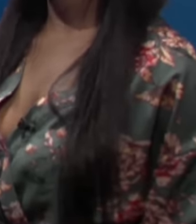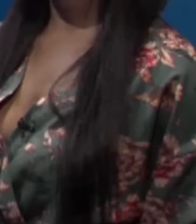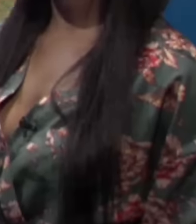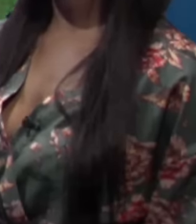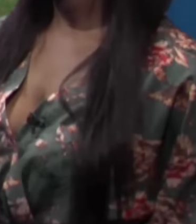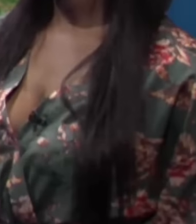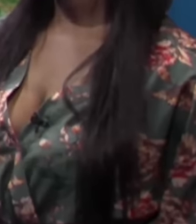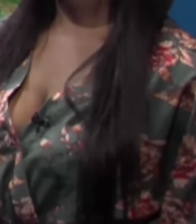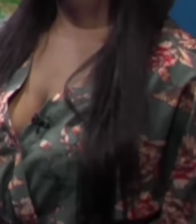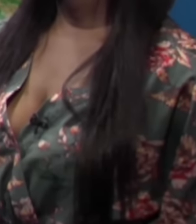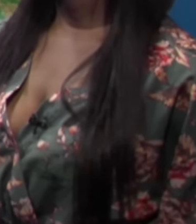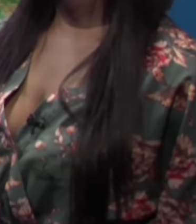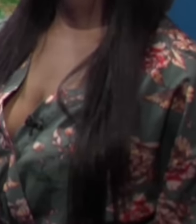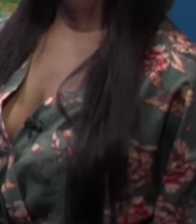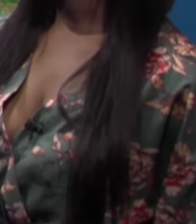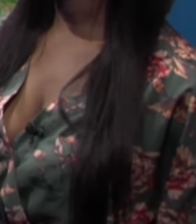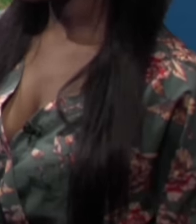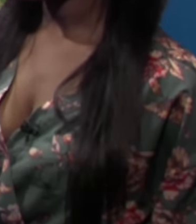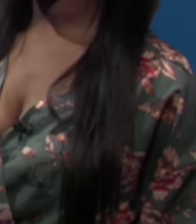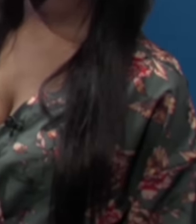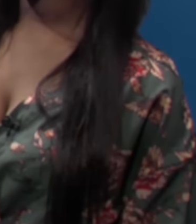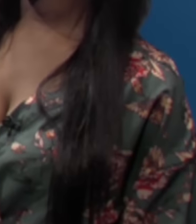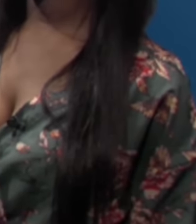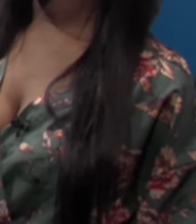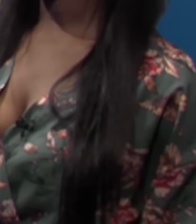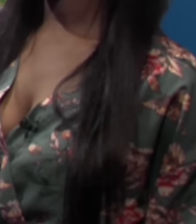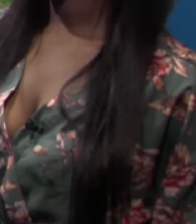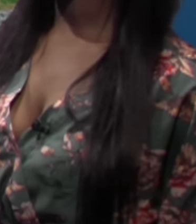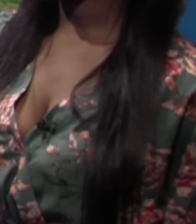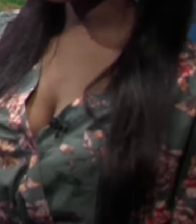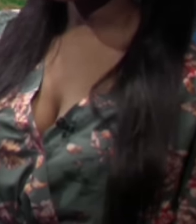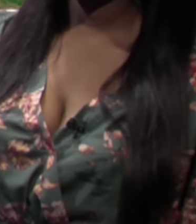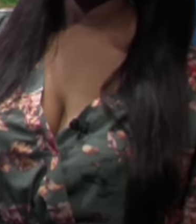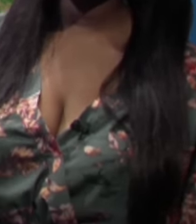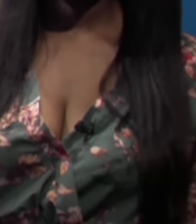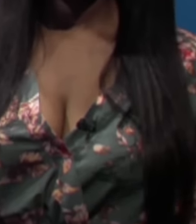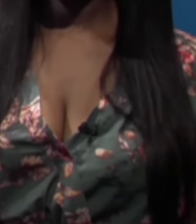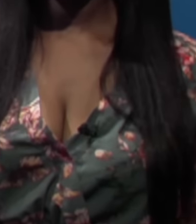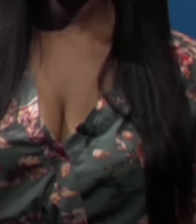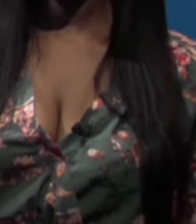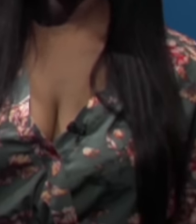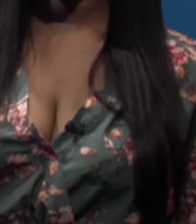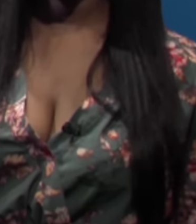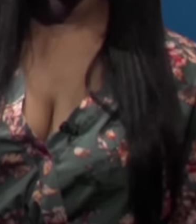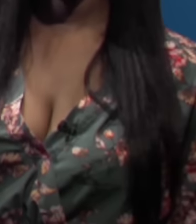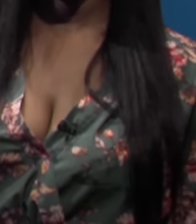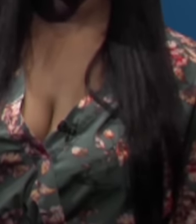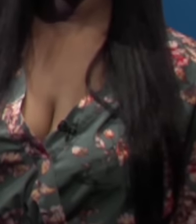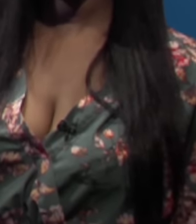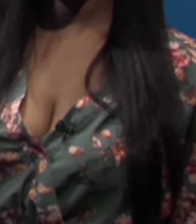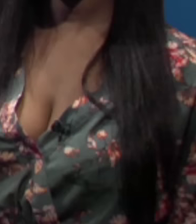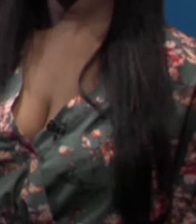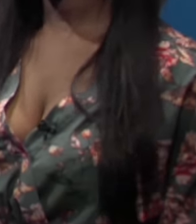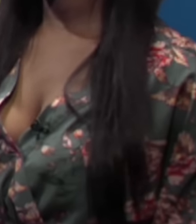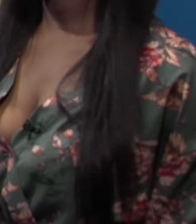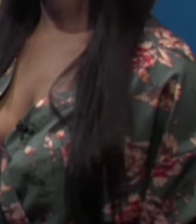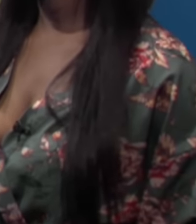22 mo Thapameng mo profenseng ya Eastern Cape e tla nna le gone go nna le tlhabo ya letsatsi Graafrenet e tla nna tsididi ka digata di le 7 go a go